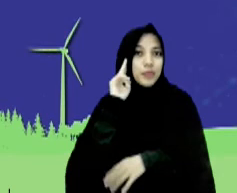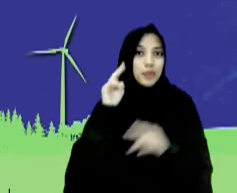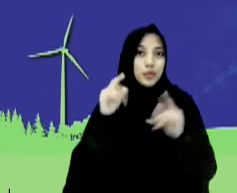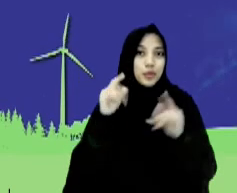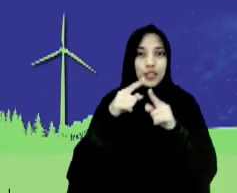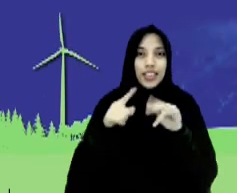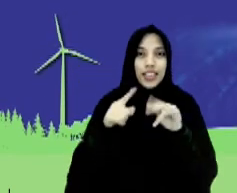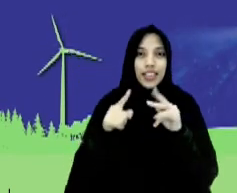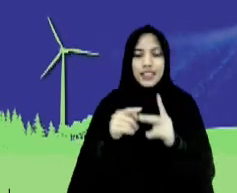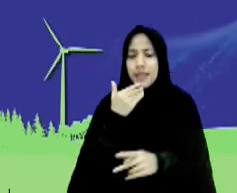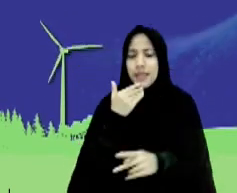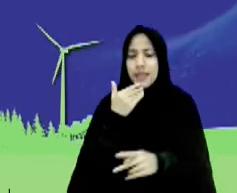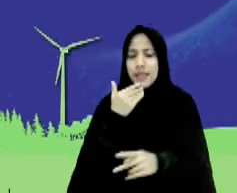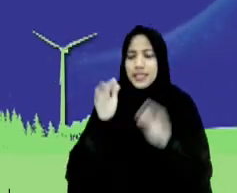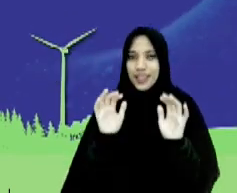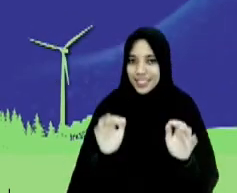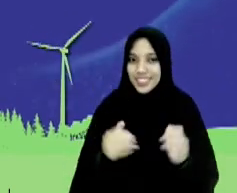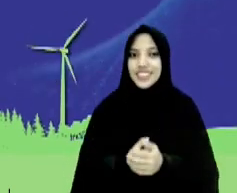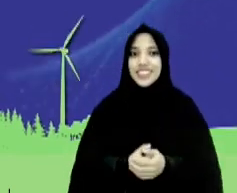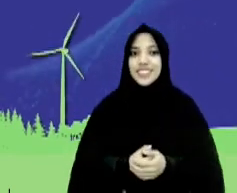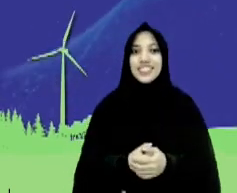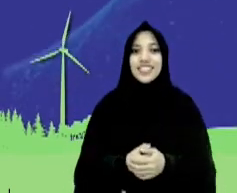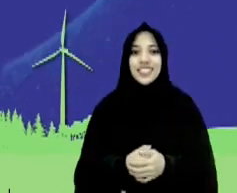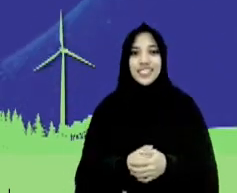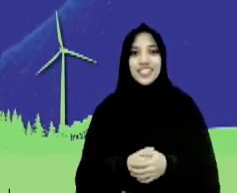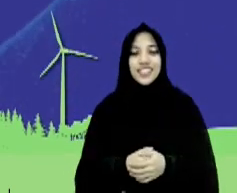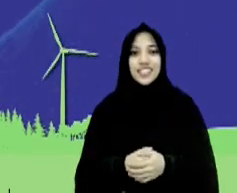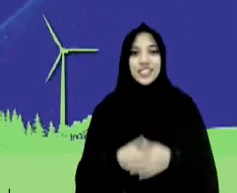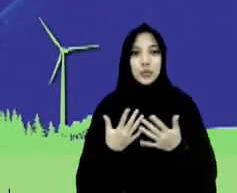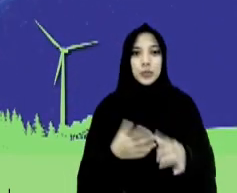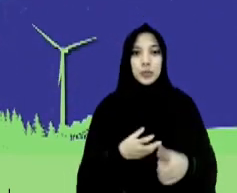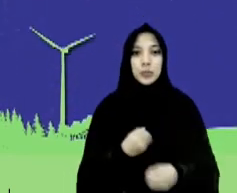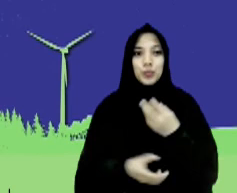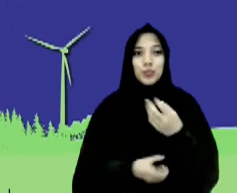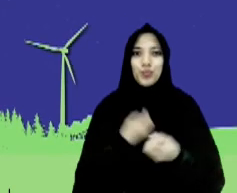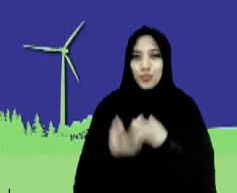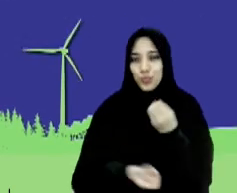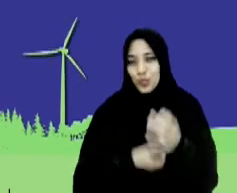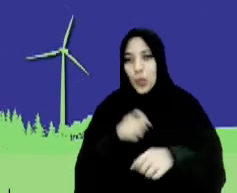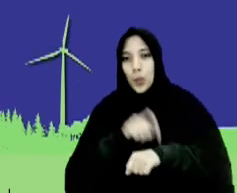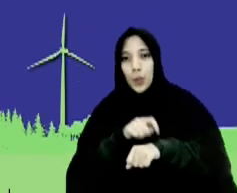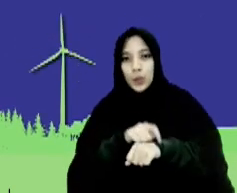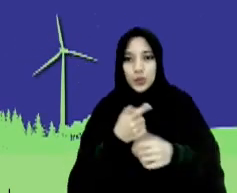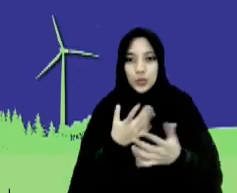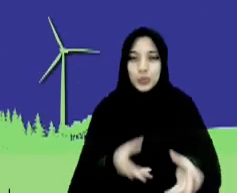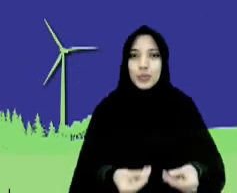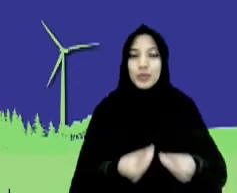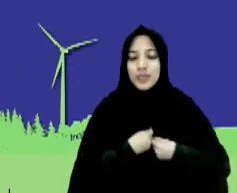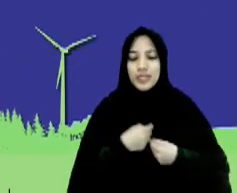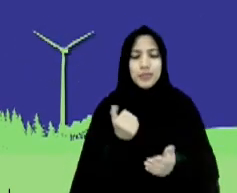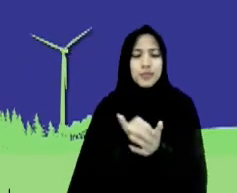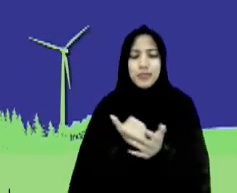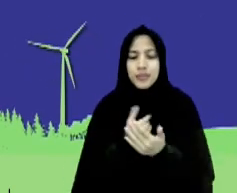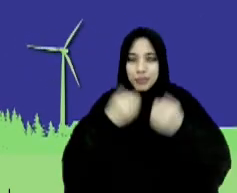eh atas ee penjelasannya atas waktunya sangat komprehensif ini saya sangat tercerahkan Dan saya